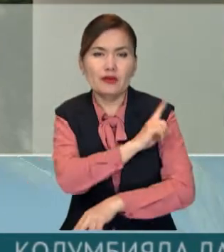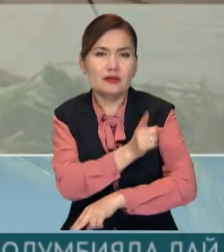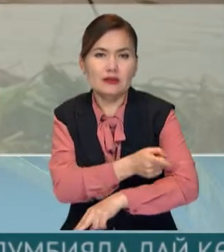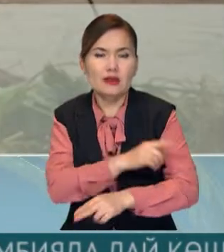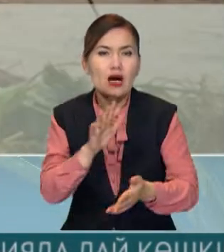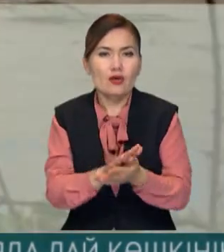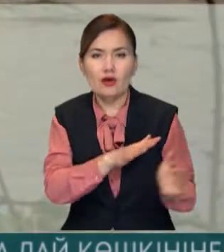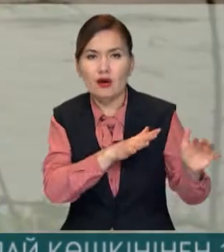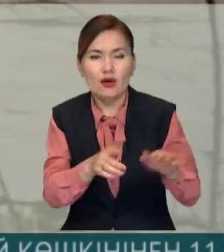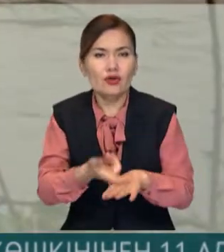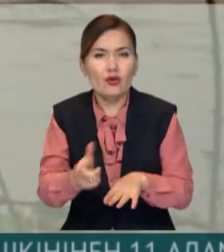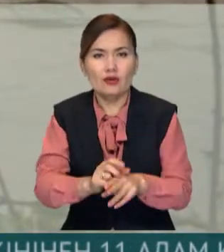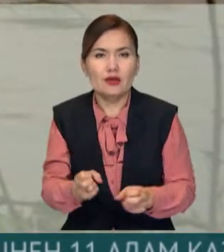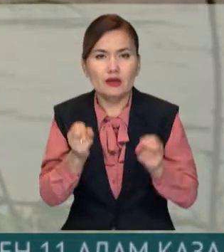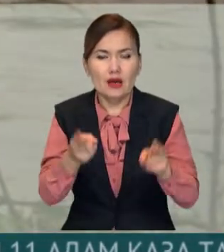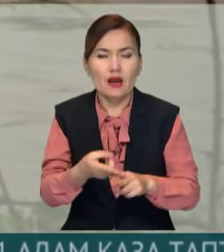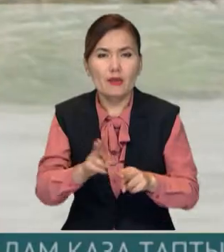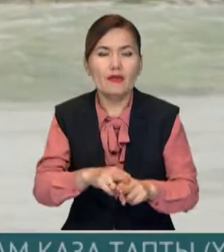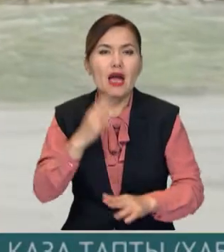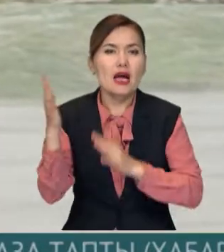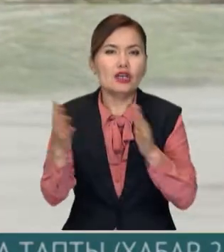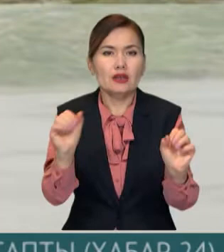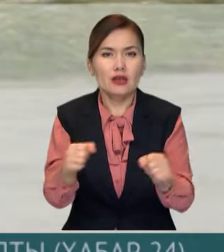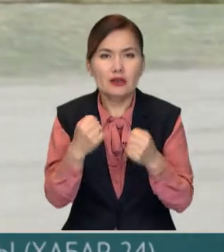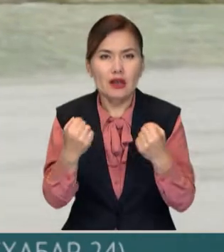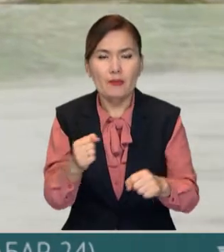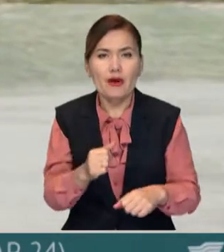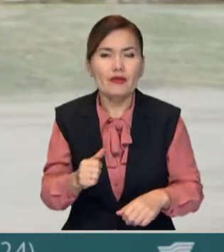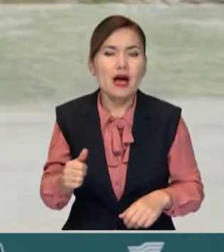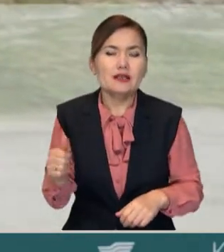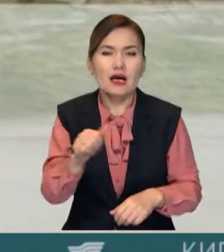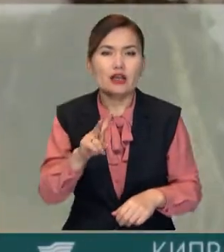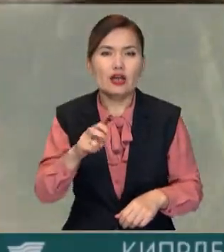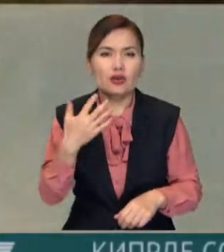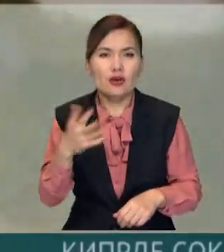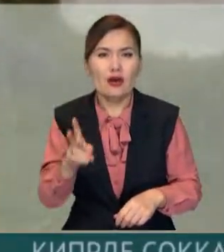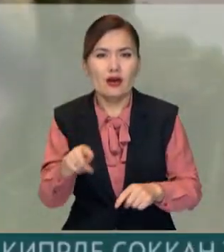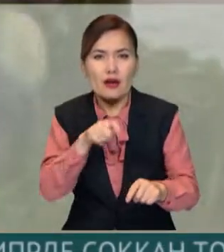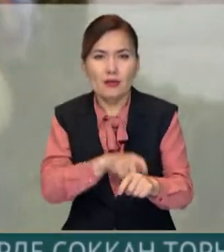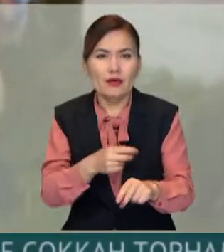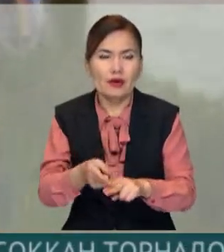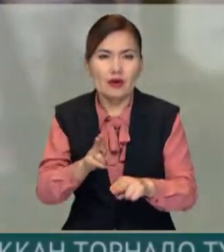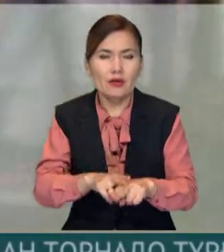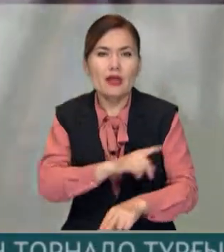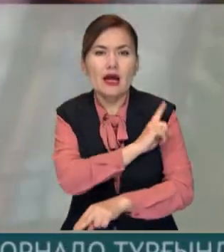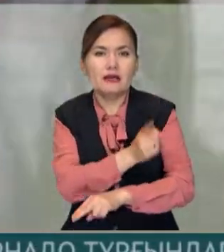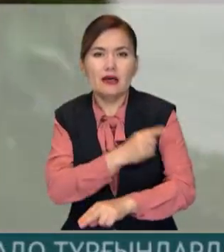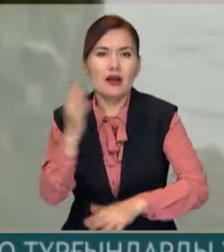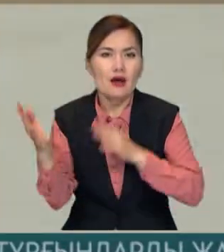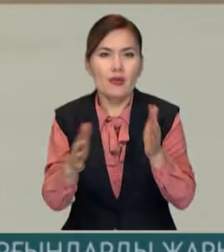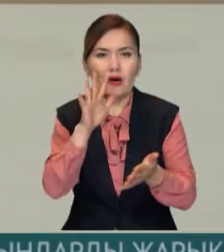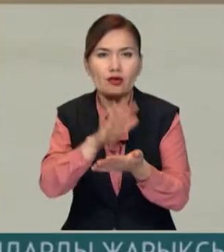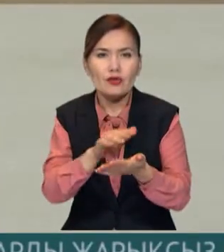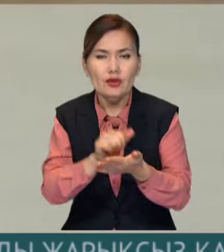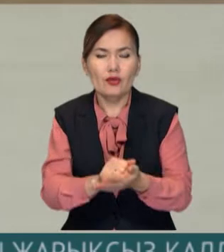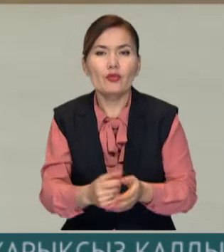қаупі бар. Ал желдің жылдамдығы сағатына 250 шақырымға жетеді. Бұған дейін елдің оңтүстігінде ойран салған Висенте